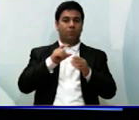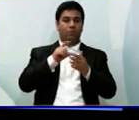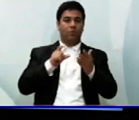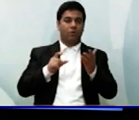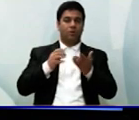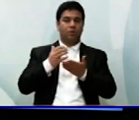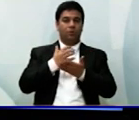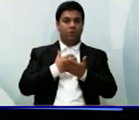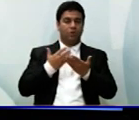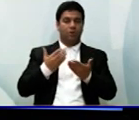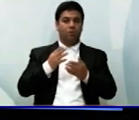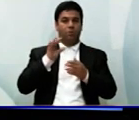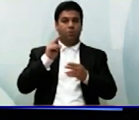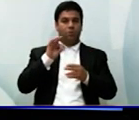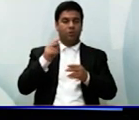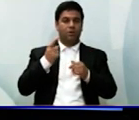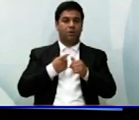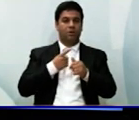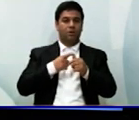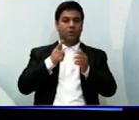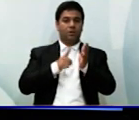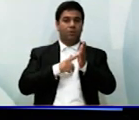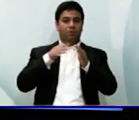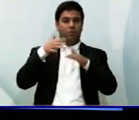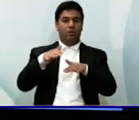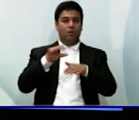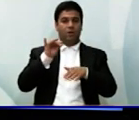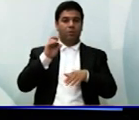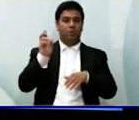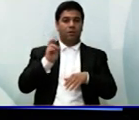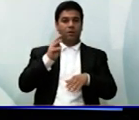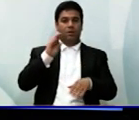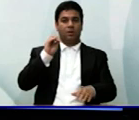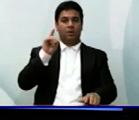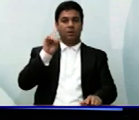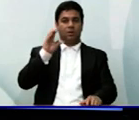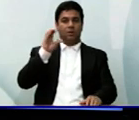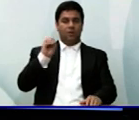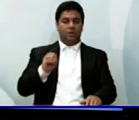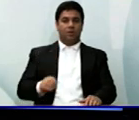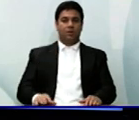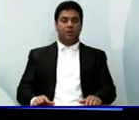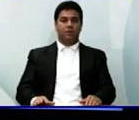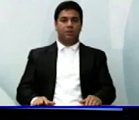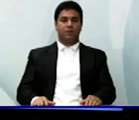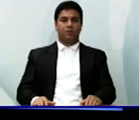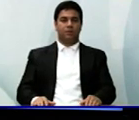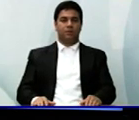сборники под названием «Семь морей» и «Белые тезисы».